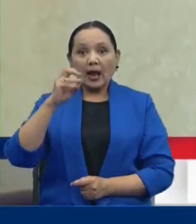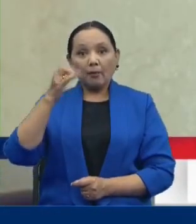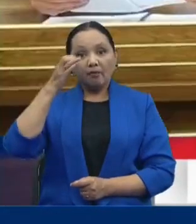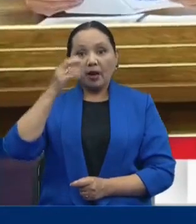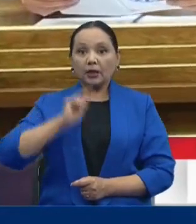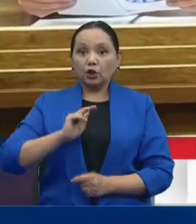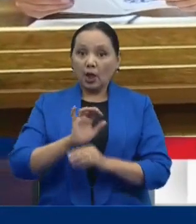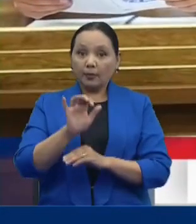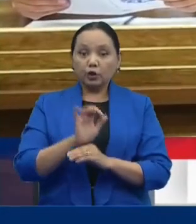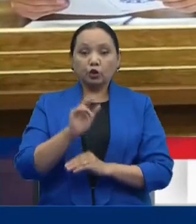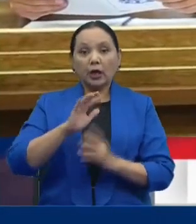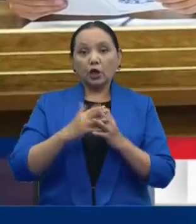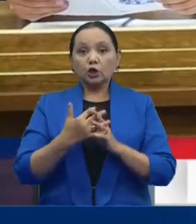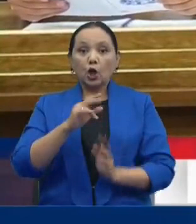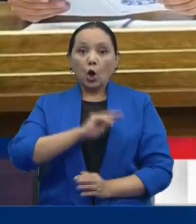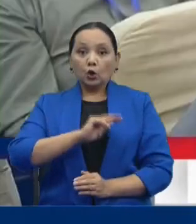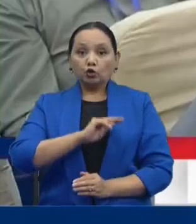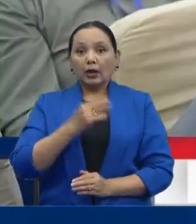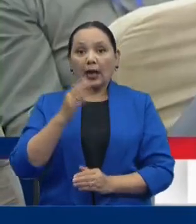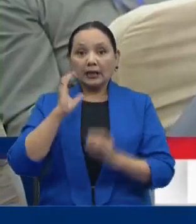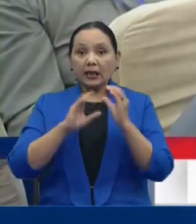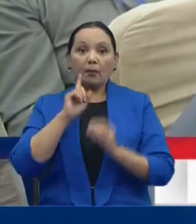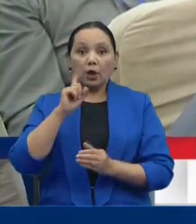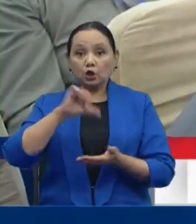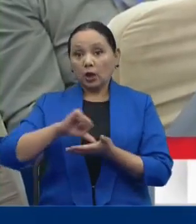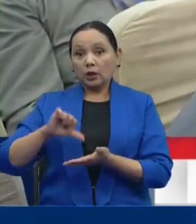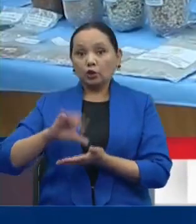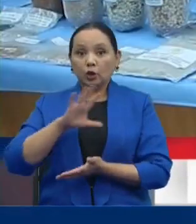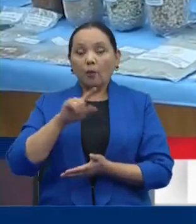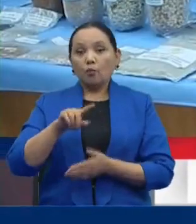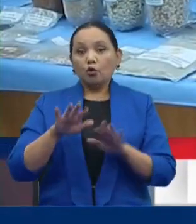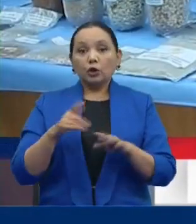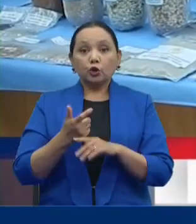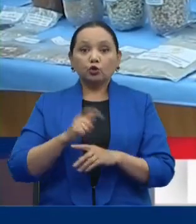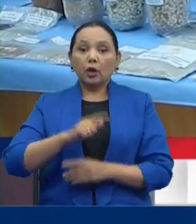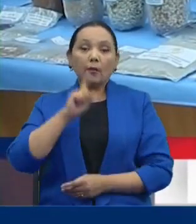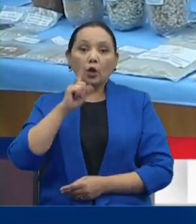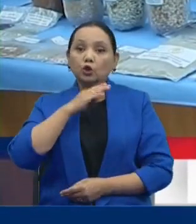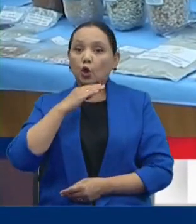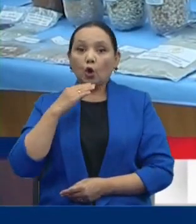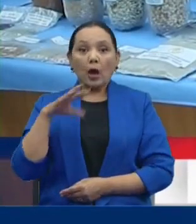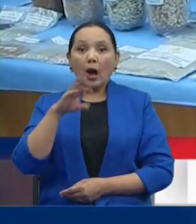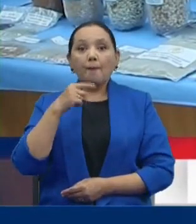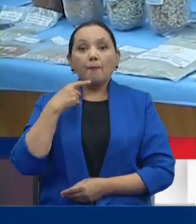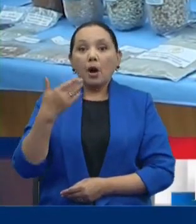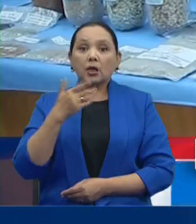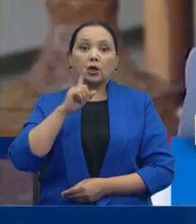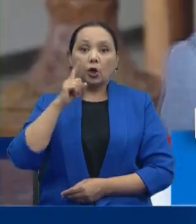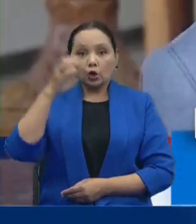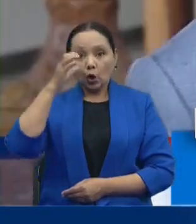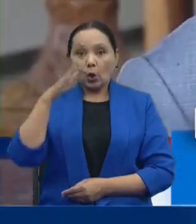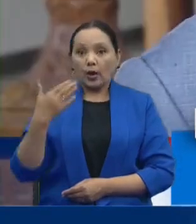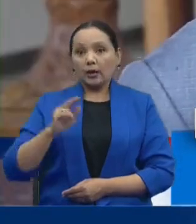ishlab chiqarish, qishloq xo'jaligi xodimlari va talaba yoshlar ishtirok etishdi. Bu yerda juda ham yoshlar ko'p. Hamma ma'ruzalar yosh